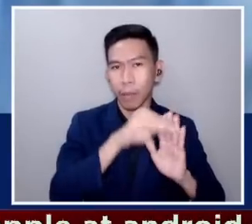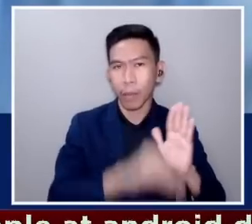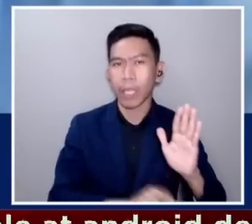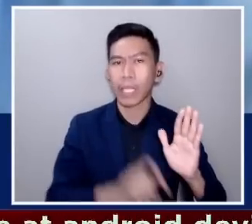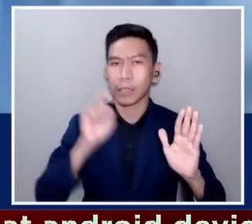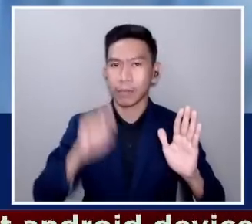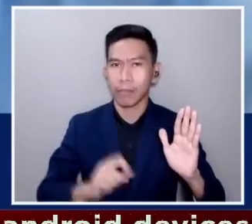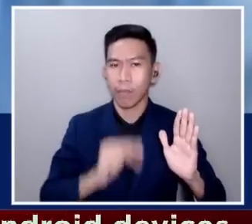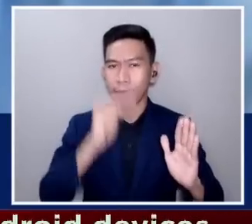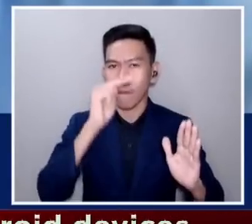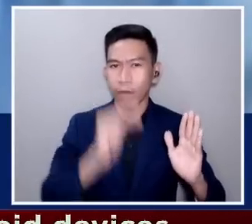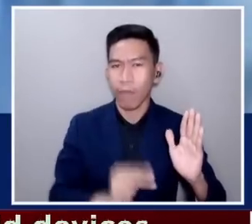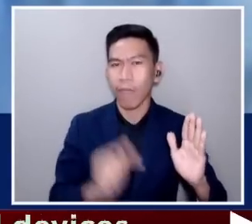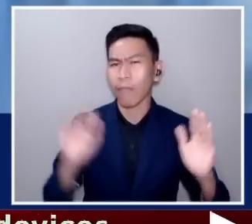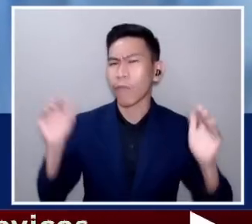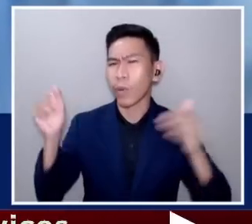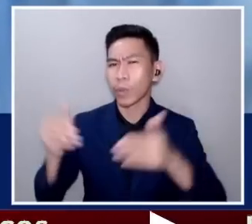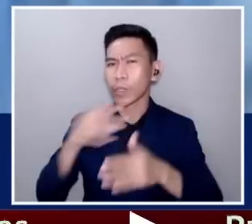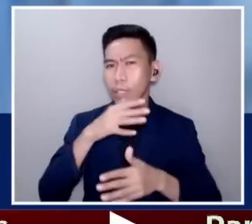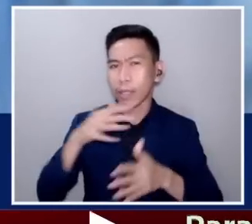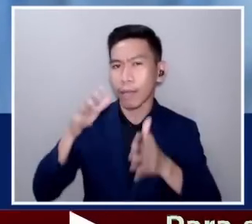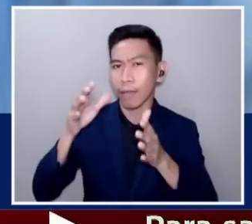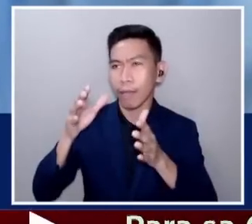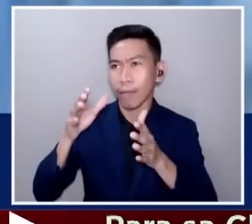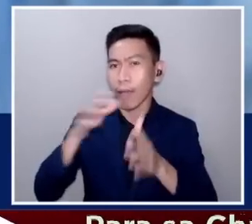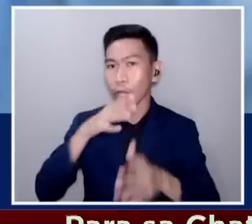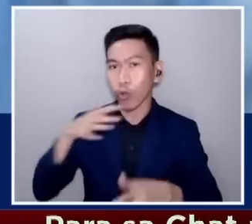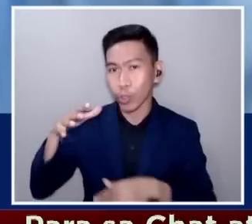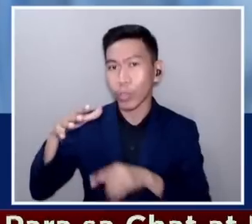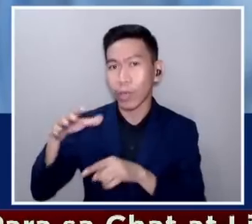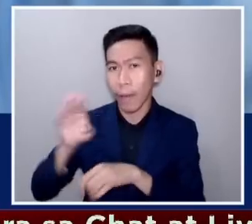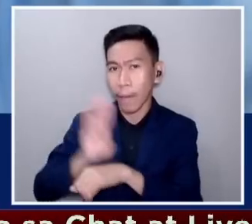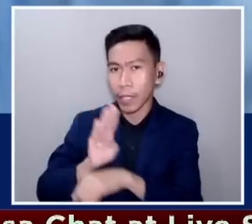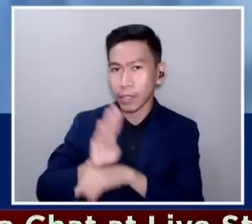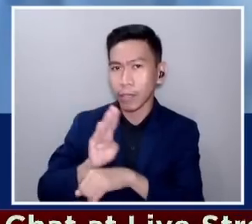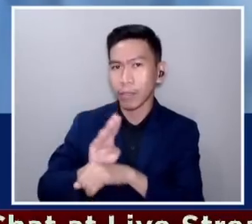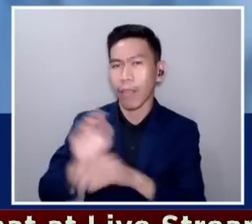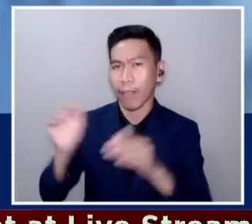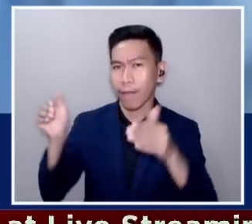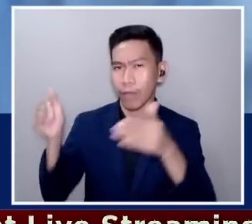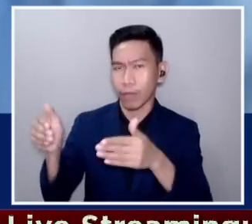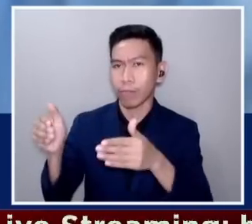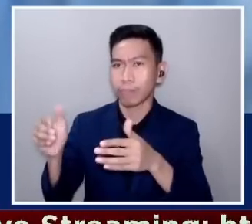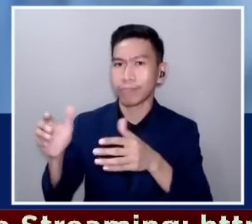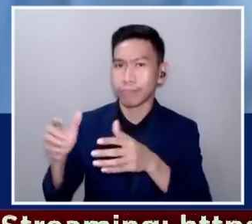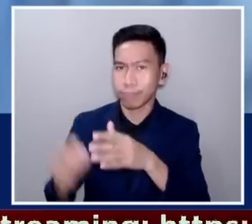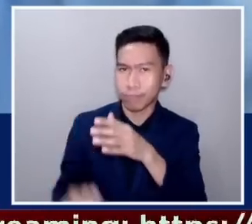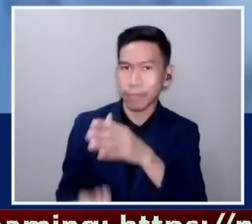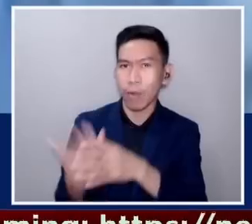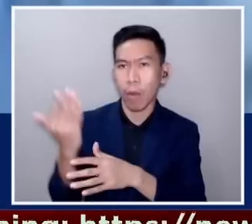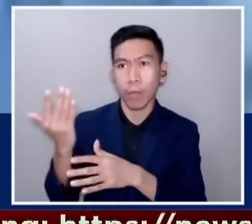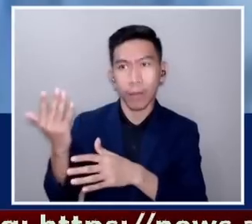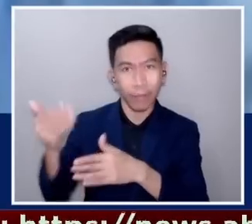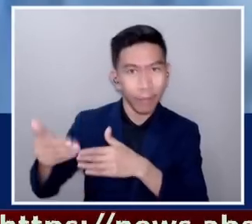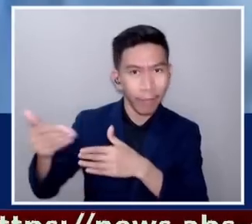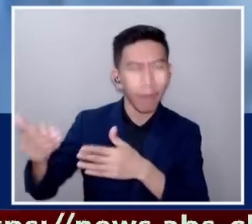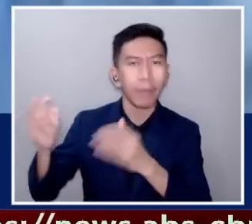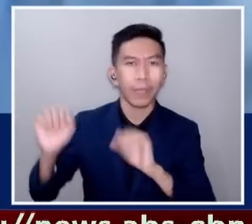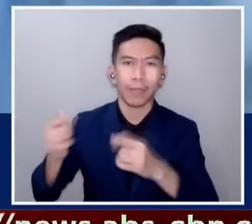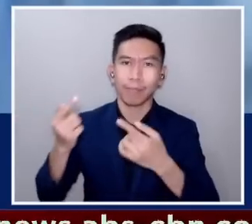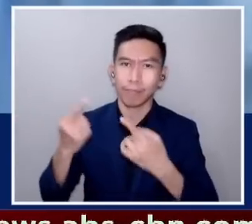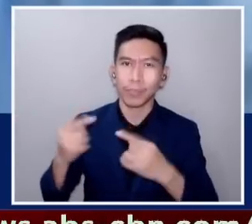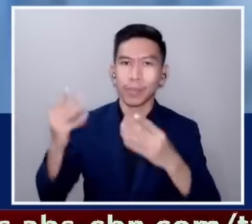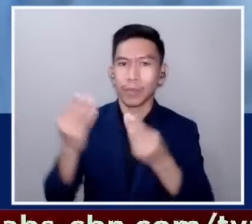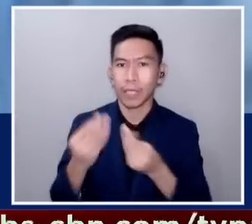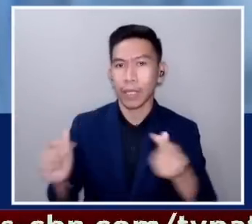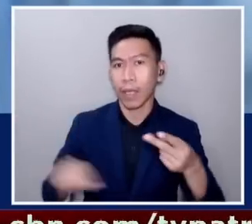agriculture as a mega industry. At sa pamamagitan niyan, we will be able to address at least two things. Number one, ma-address